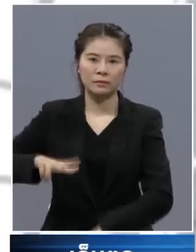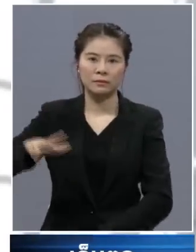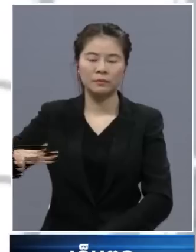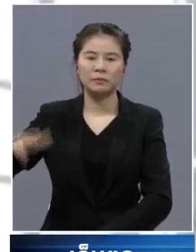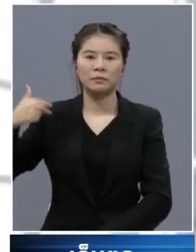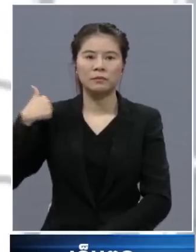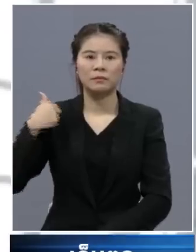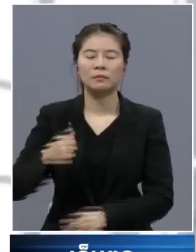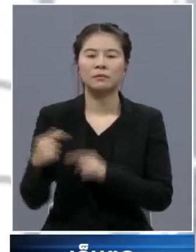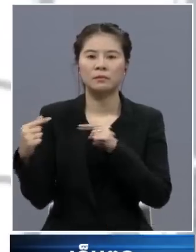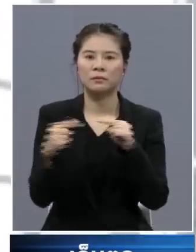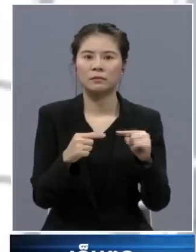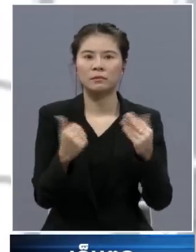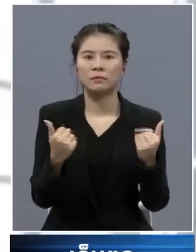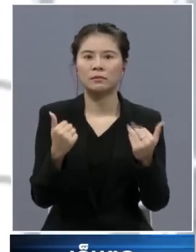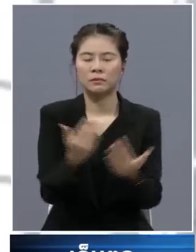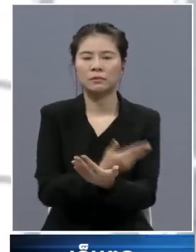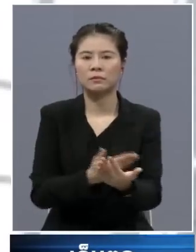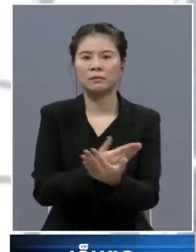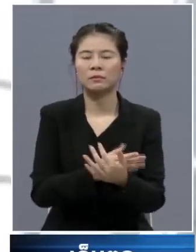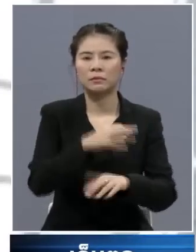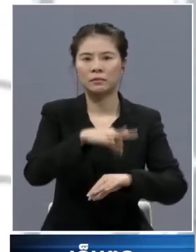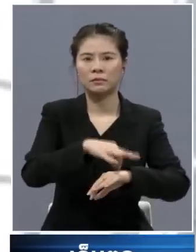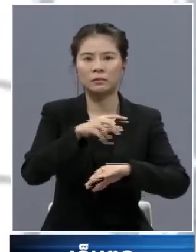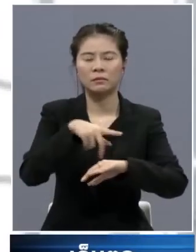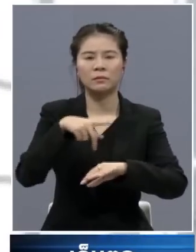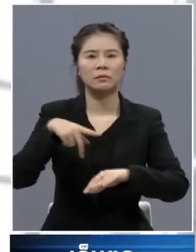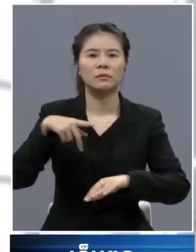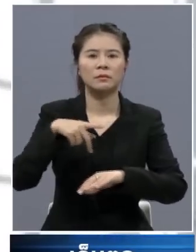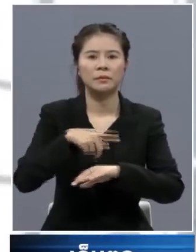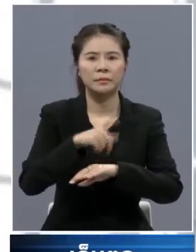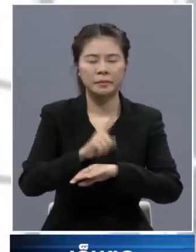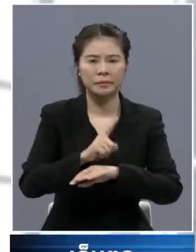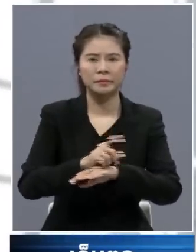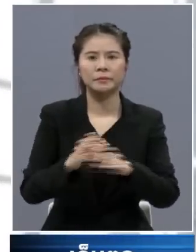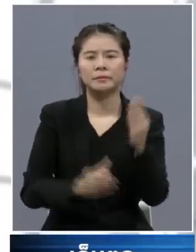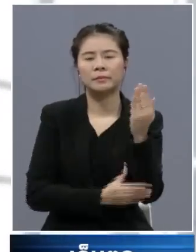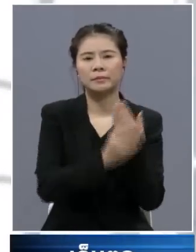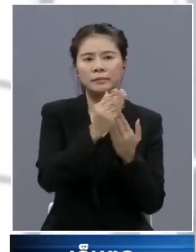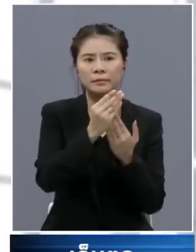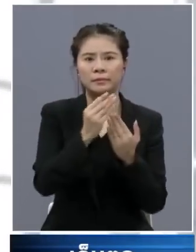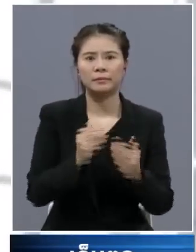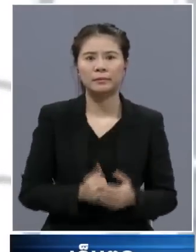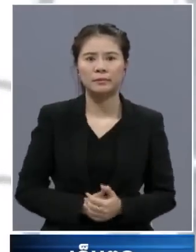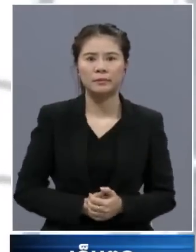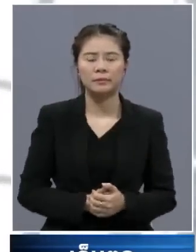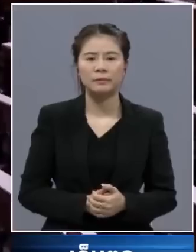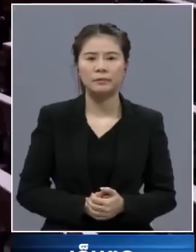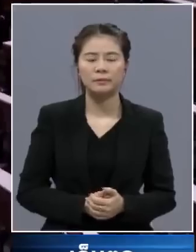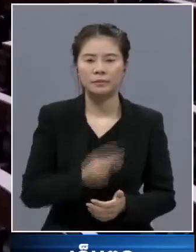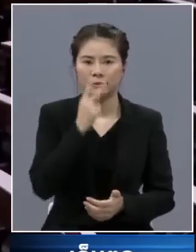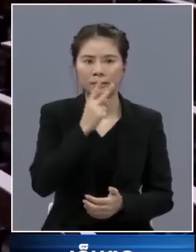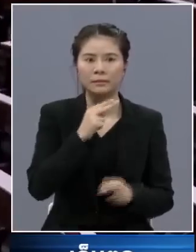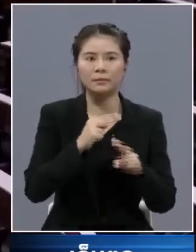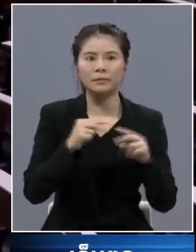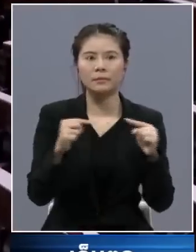นหนึ่งที่เขาพิจารณากันตอนนี้ก็คือตำแหน่งประธานสภาผู้แทนราษฎ ร หรือประธานรัฐสภาล่าสุดไปดูคุณปิยบุตรก่อนนะ